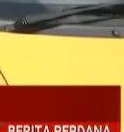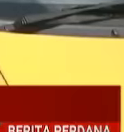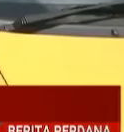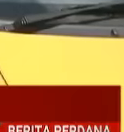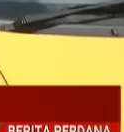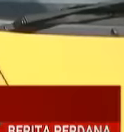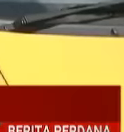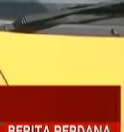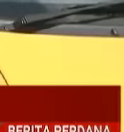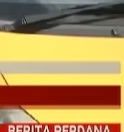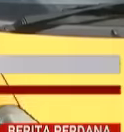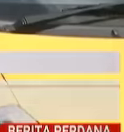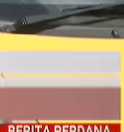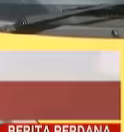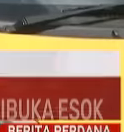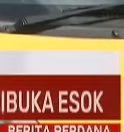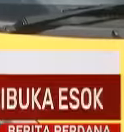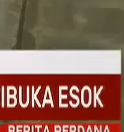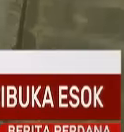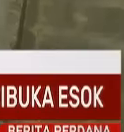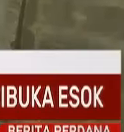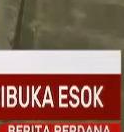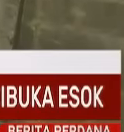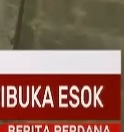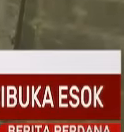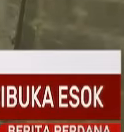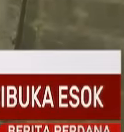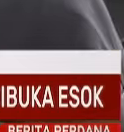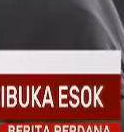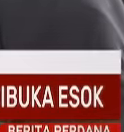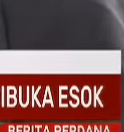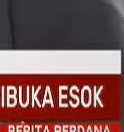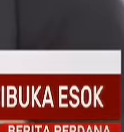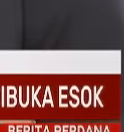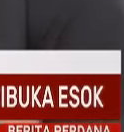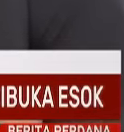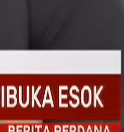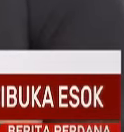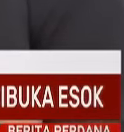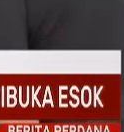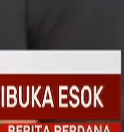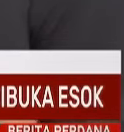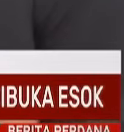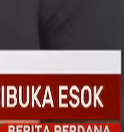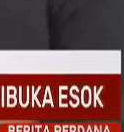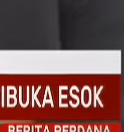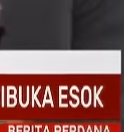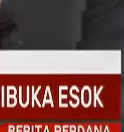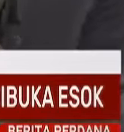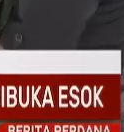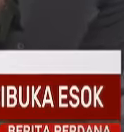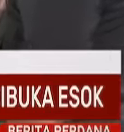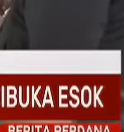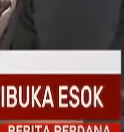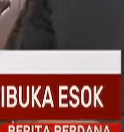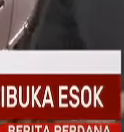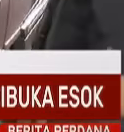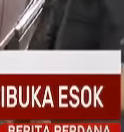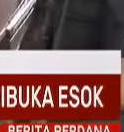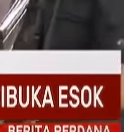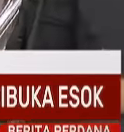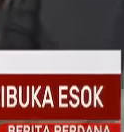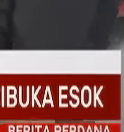pelaksanaan ccpb di Kuala Lumpur Selangor dan dilanjutkan sehingga 31 di